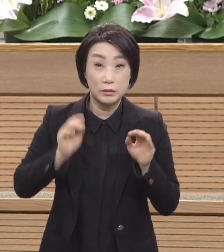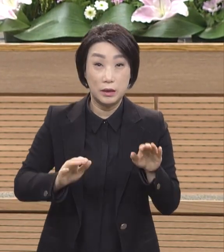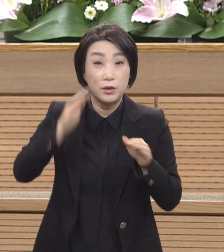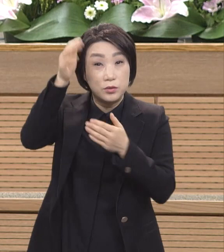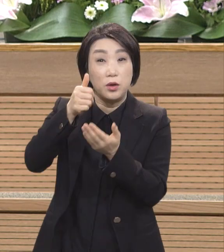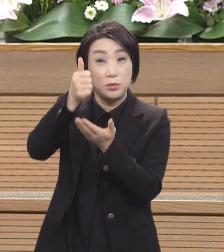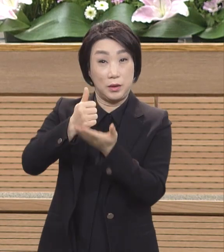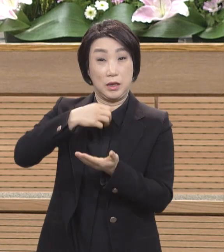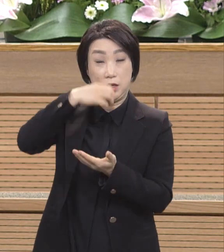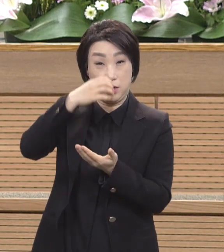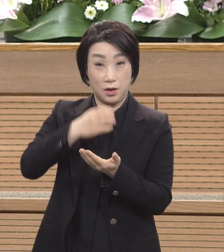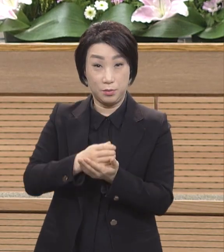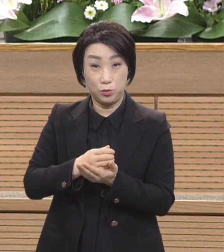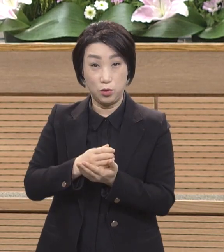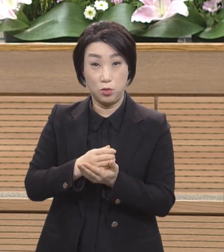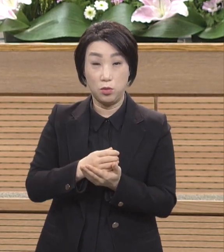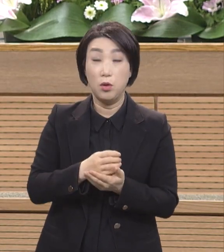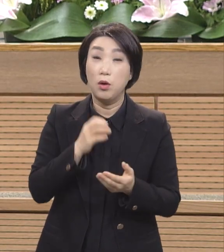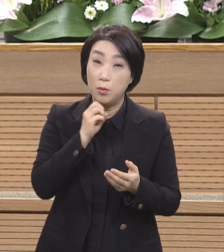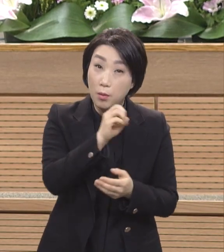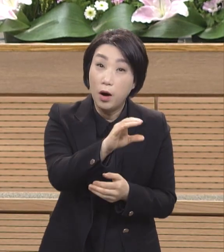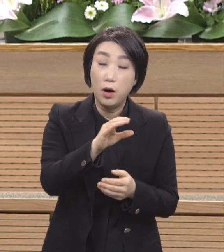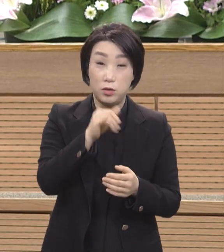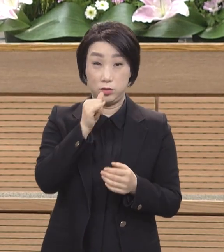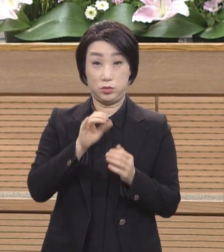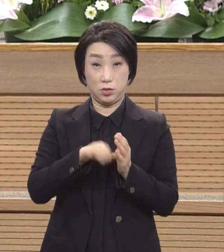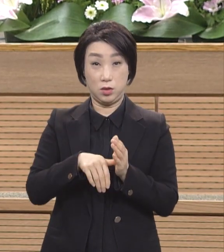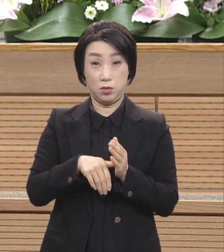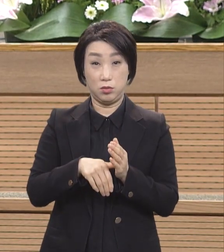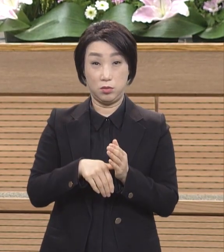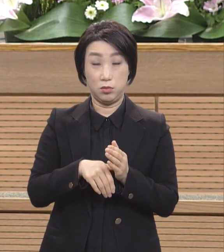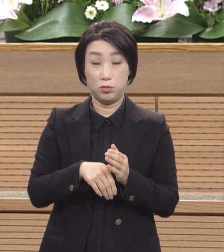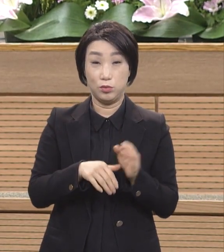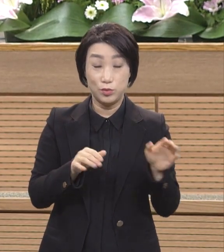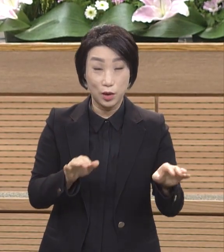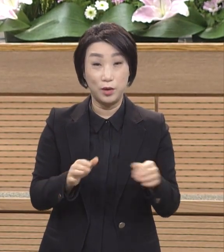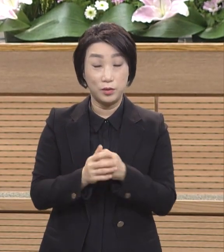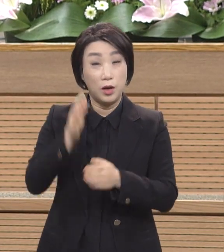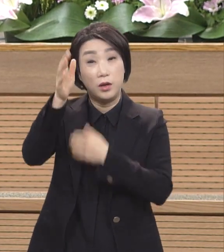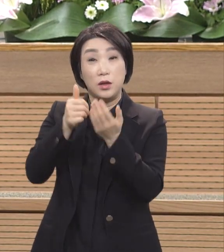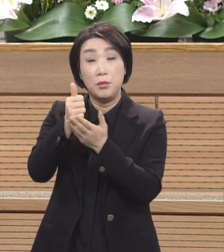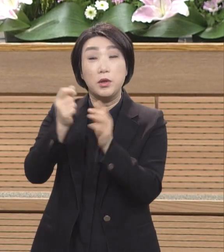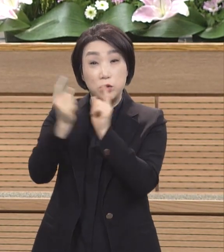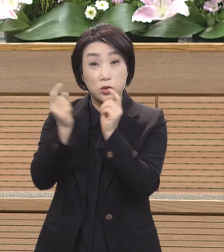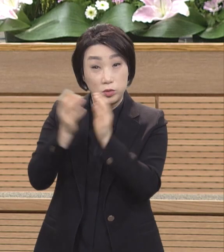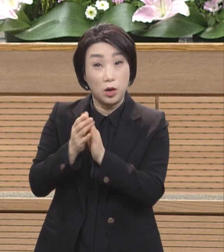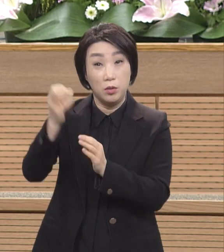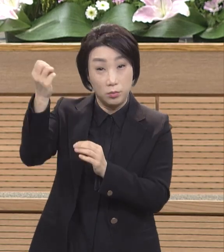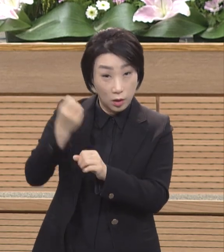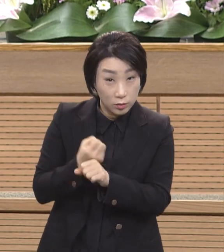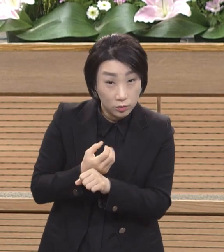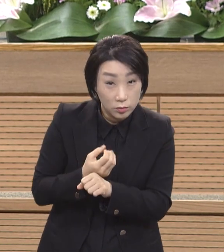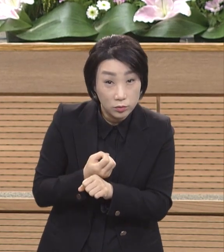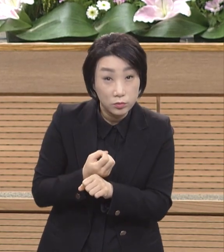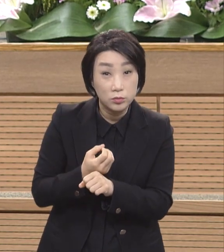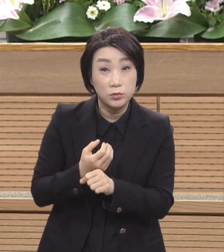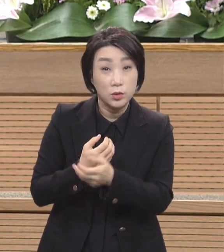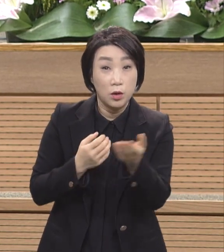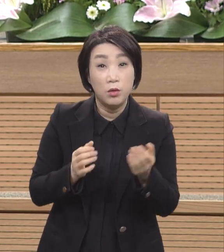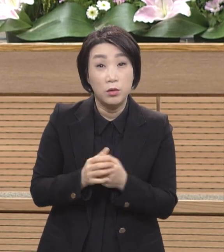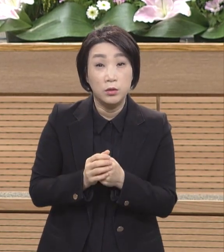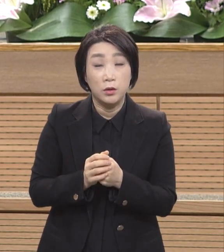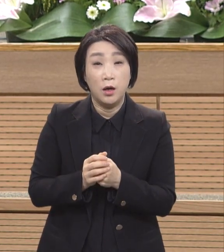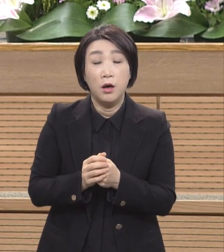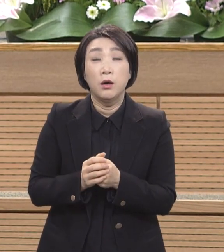성령이 감동돼서 그가 말할 때. 근데 하나님이 직접 말씀하시는 소리는